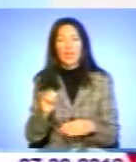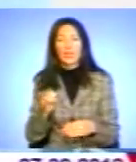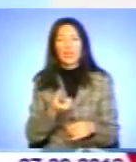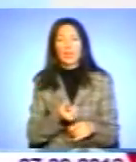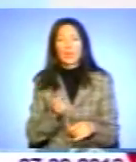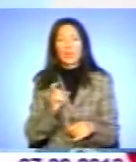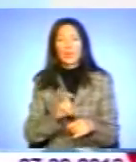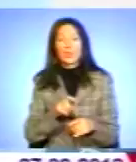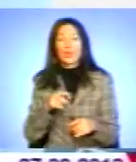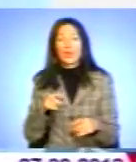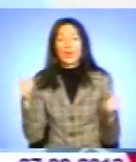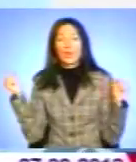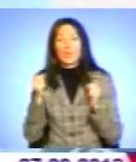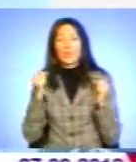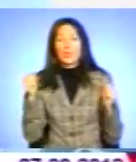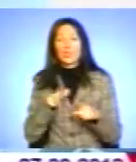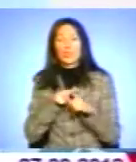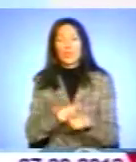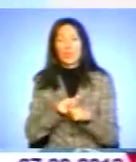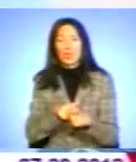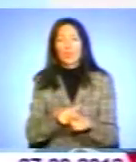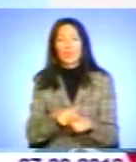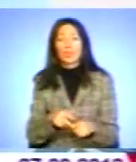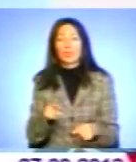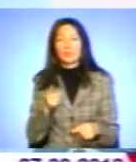надмірні фізичні перевантаження на фоні